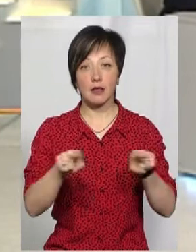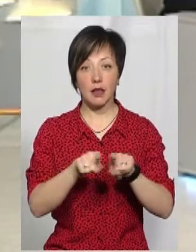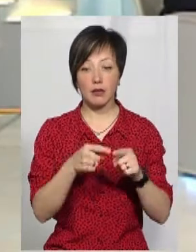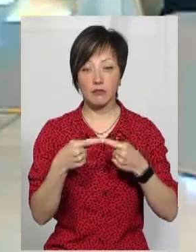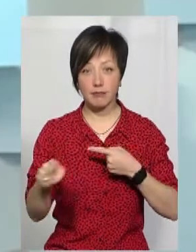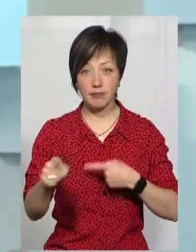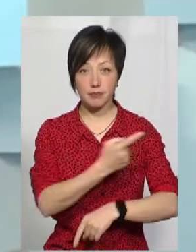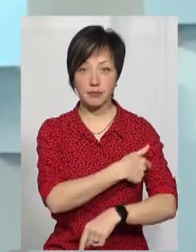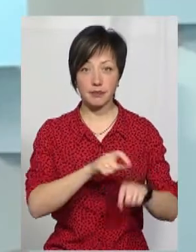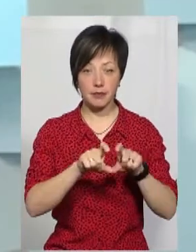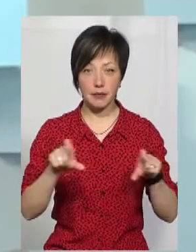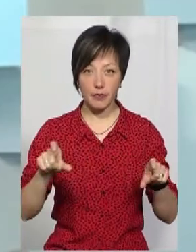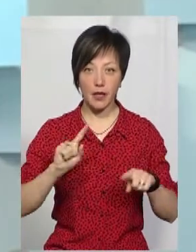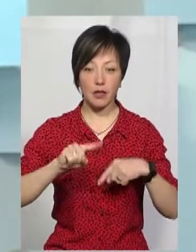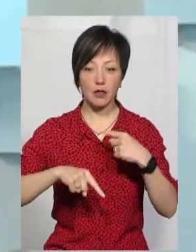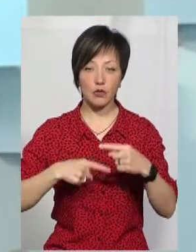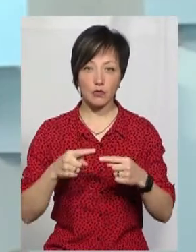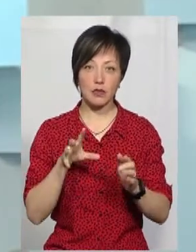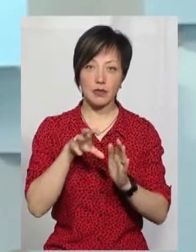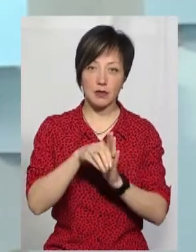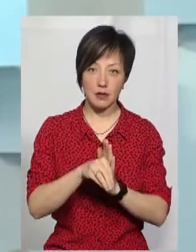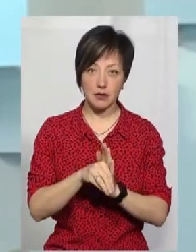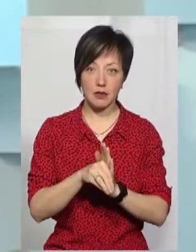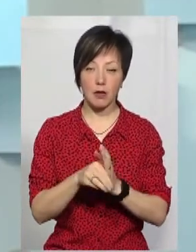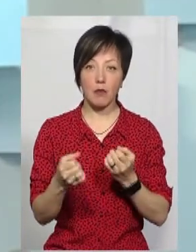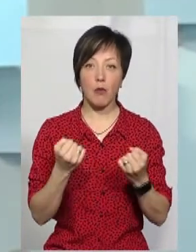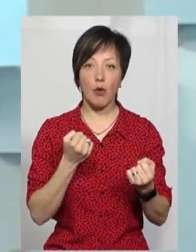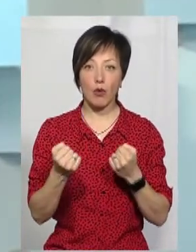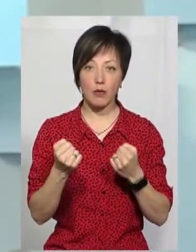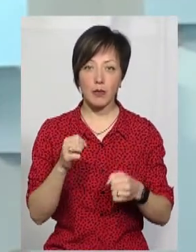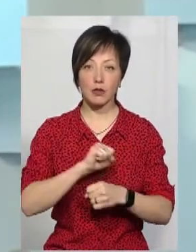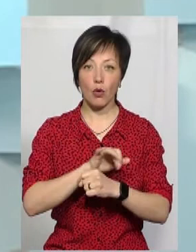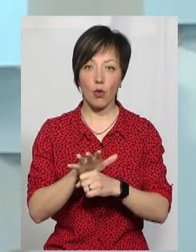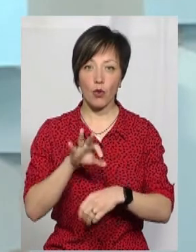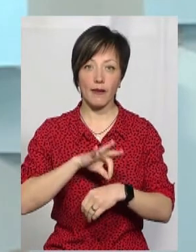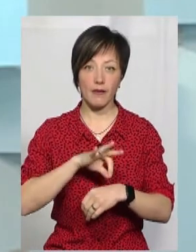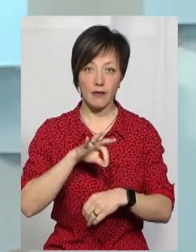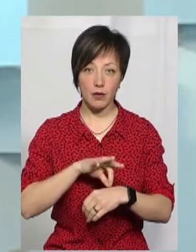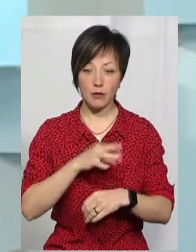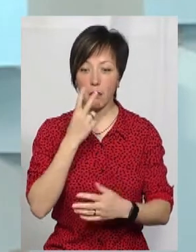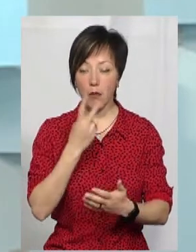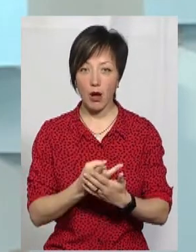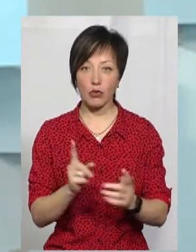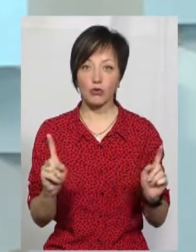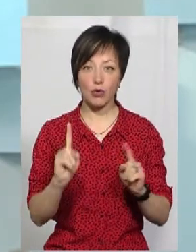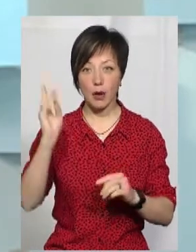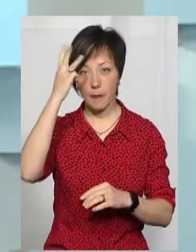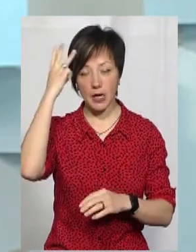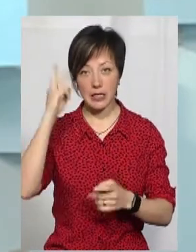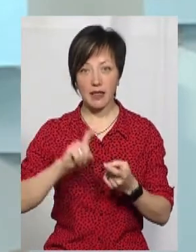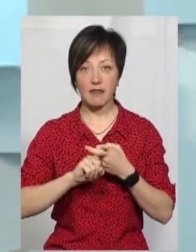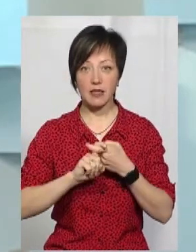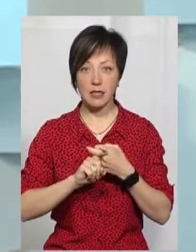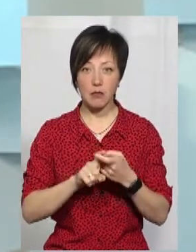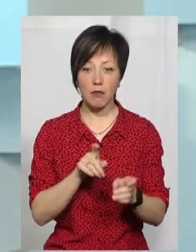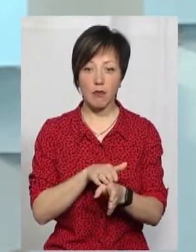що наступні лікарні, які будуть задіяні в контексті боротьби з коронавірусом, якщо ми будемо бачити, що Хмельницька інфекційна